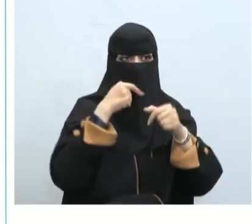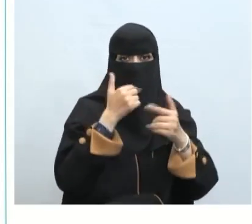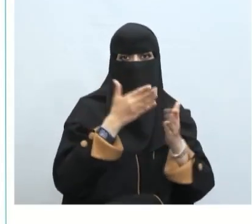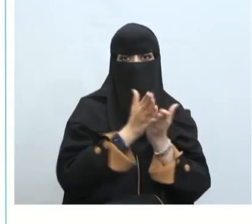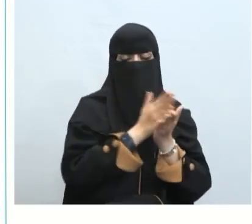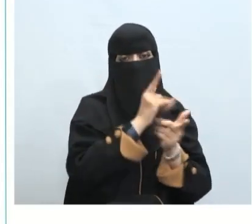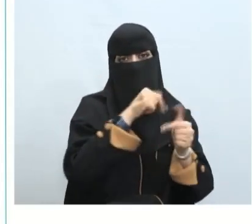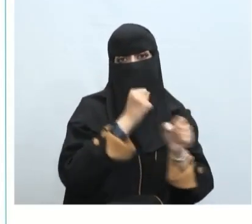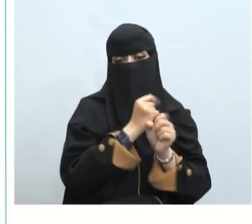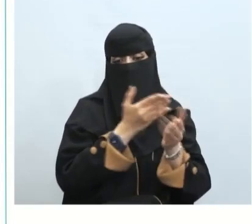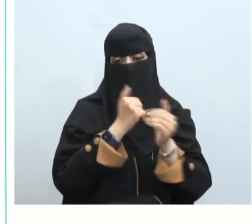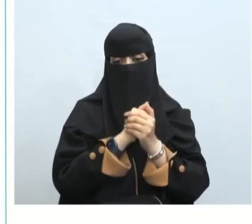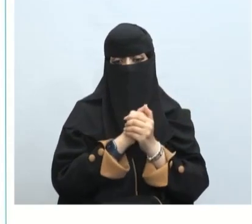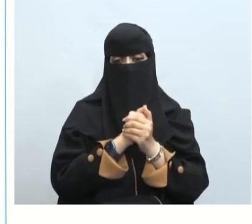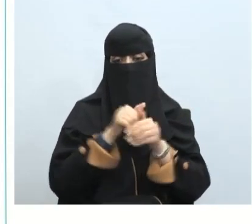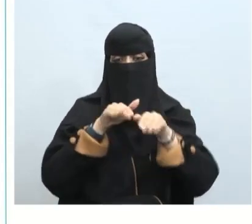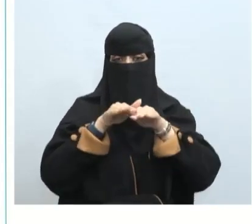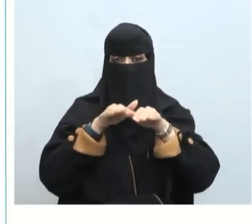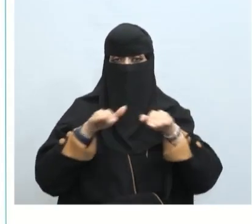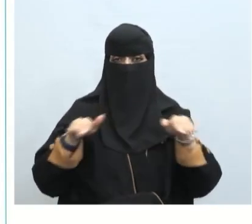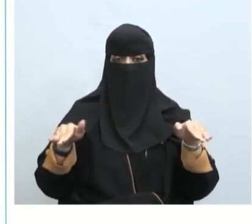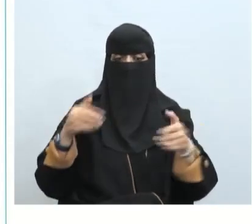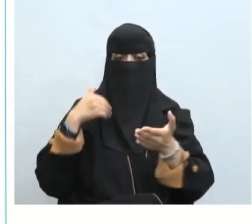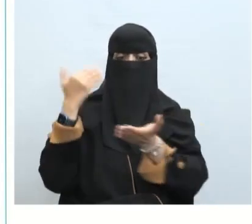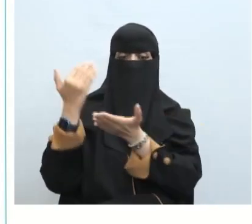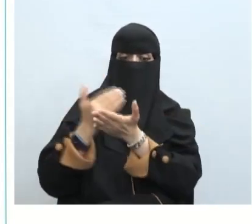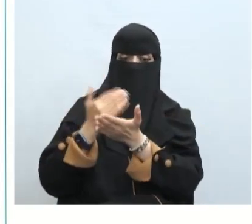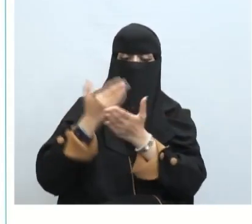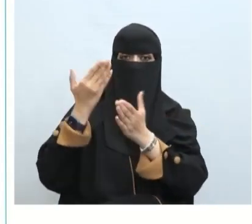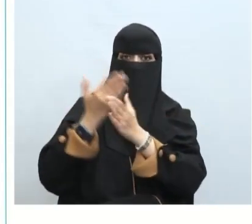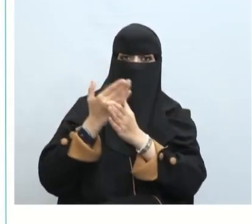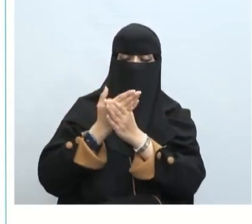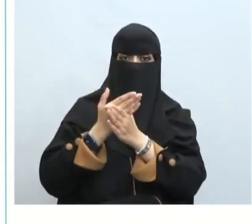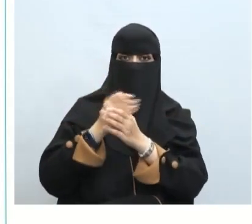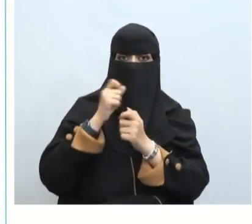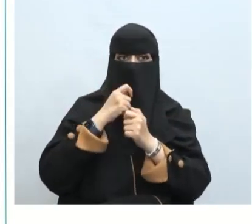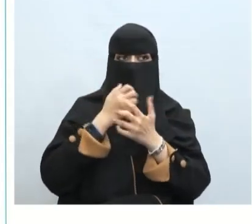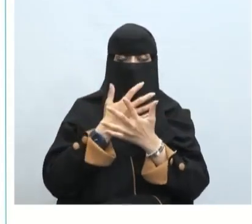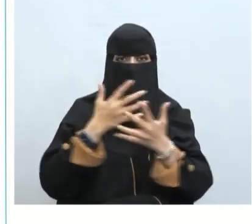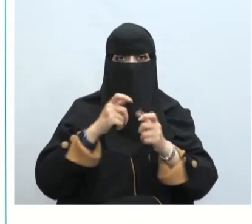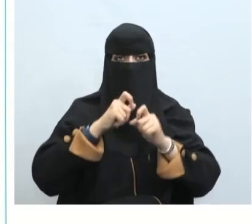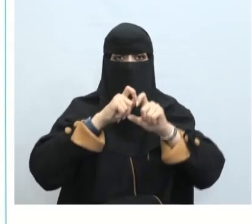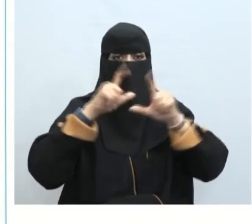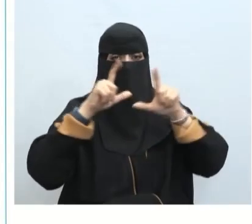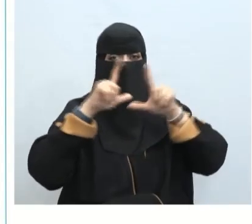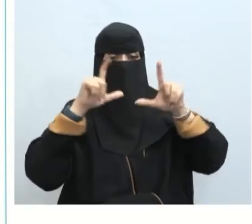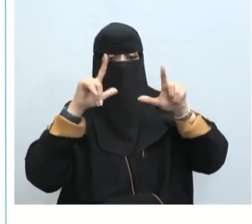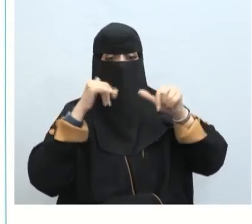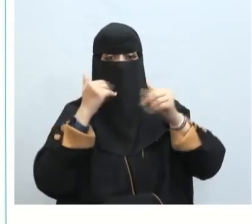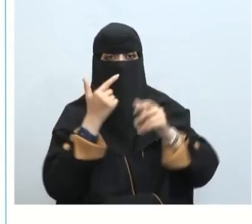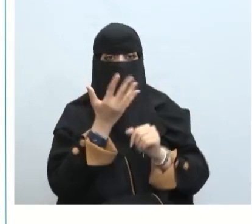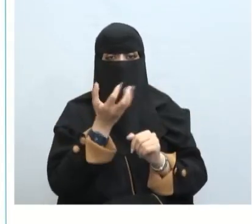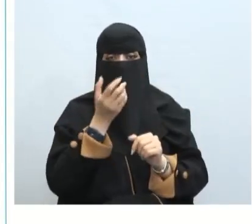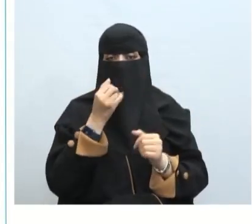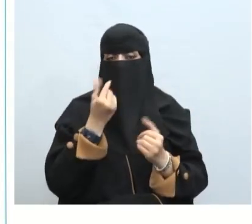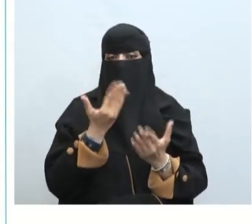من الاسباب الاقتصاديه للبطاله الركود الاقتصادي بسبب كثره العرض